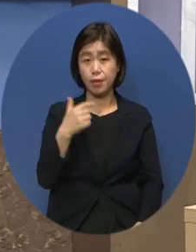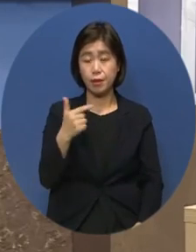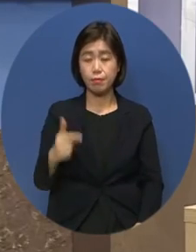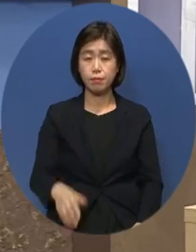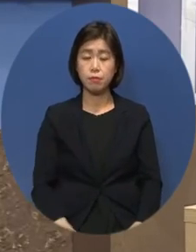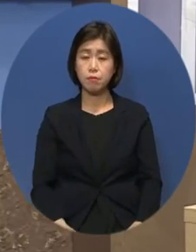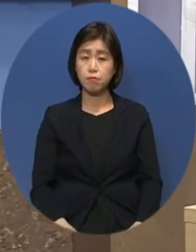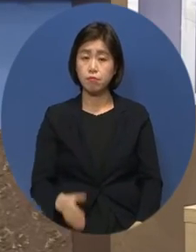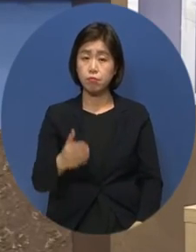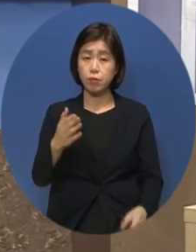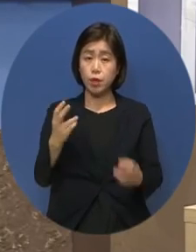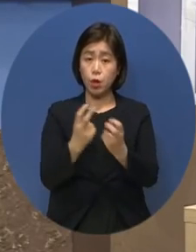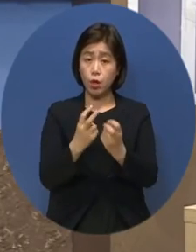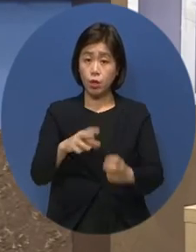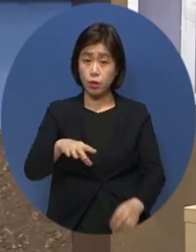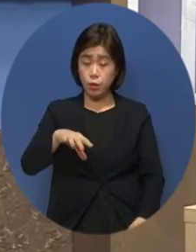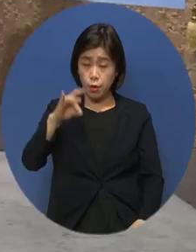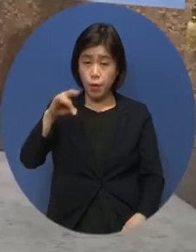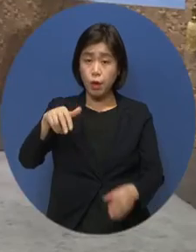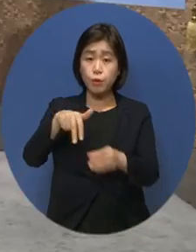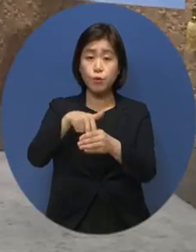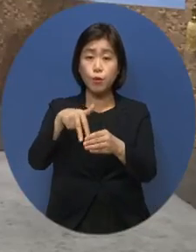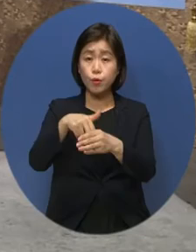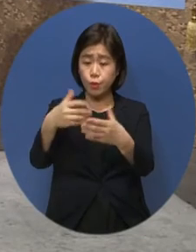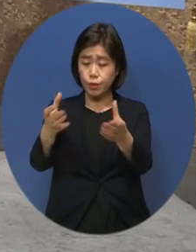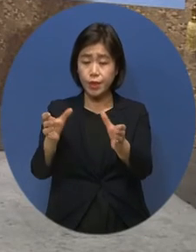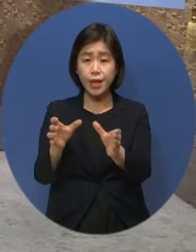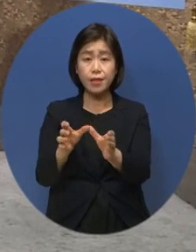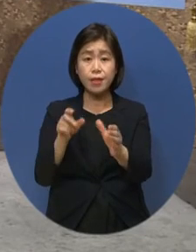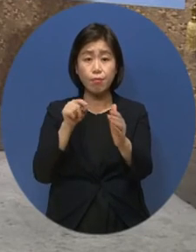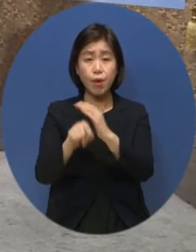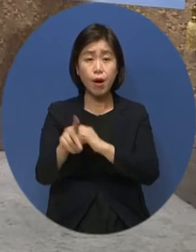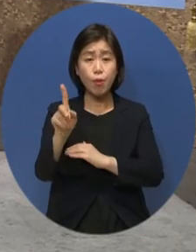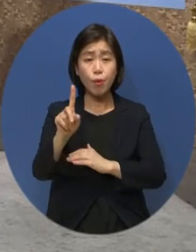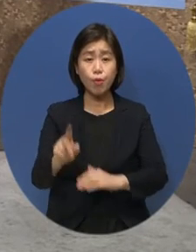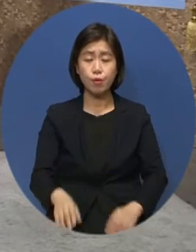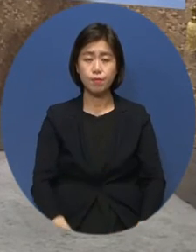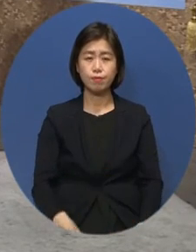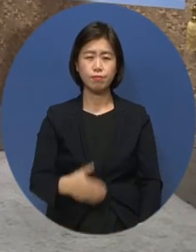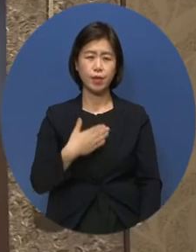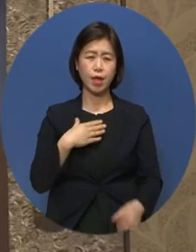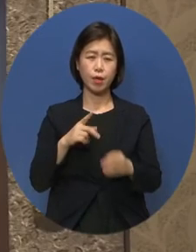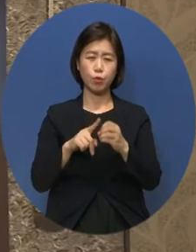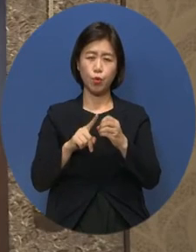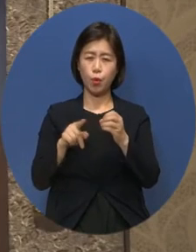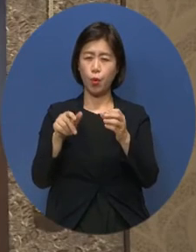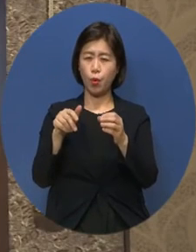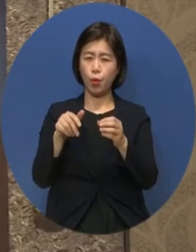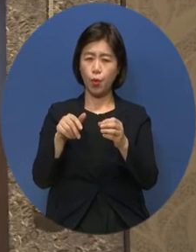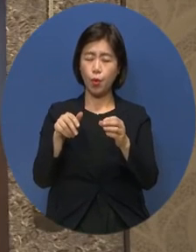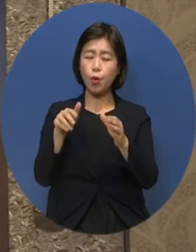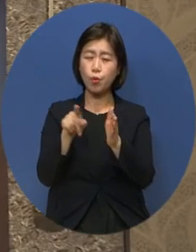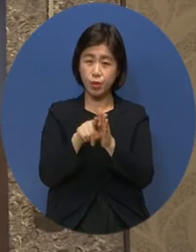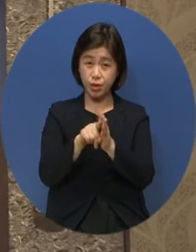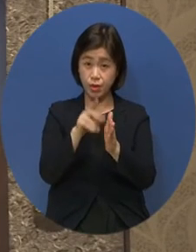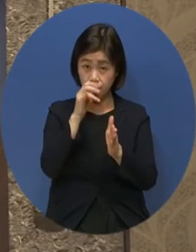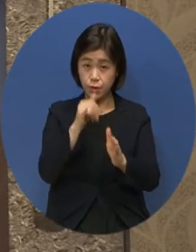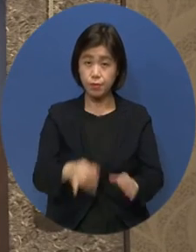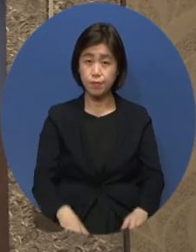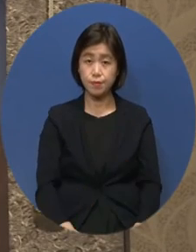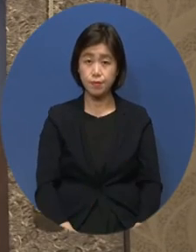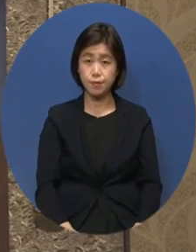단체로 찾아가실 생각을 하셨어요 어제 종교가 또 불교의 뭐 어 3부터 이제 주목했던 것은